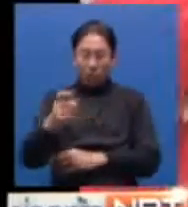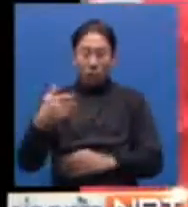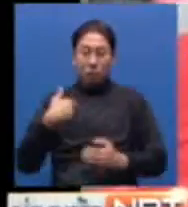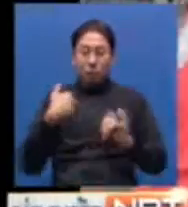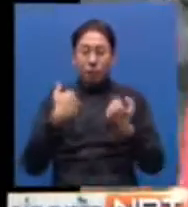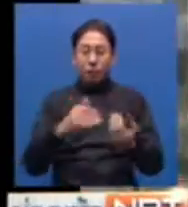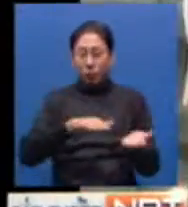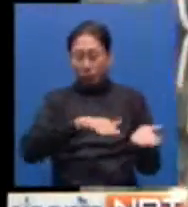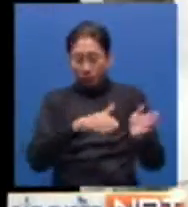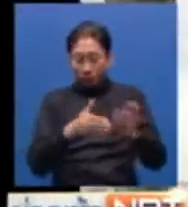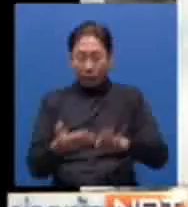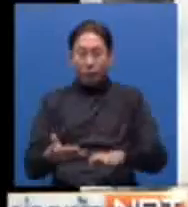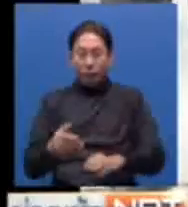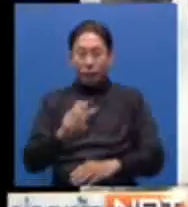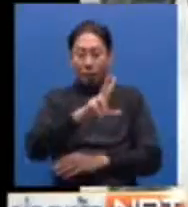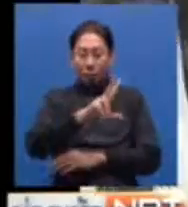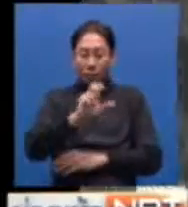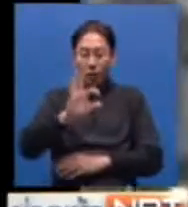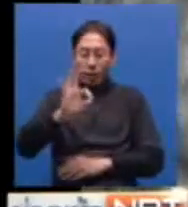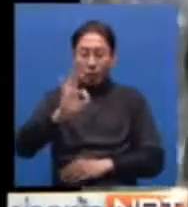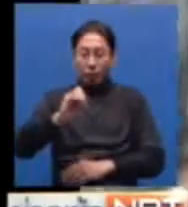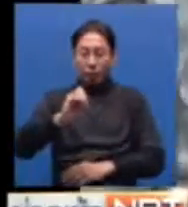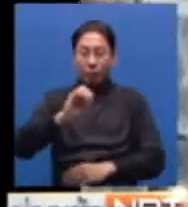มีผู้เสียชีวิตอย่างน้อย 398ราย